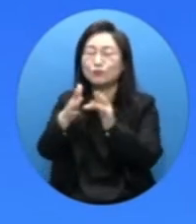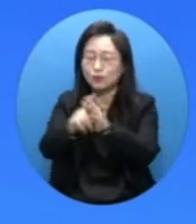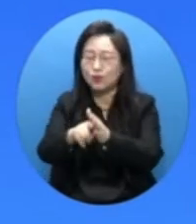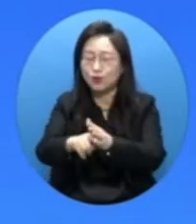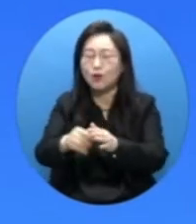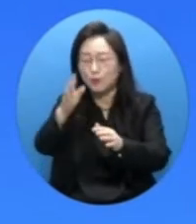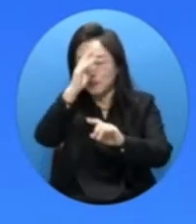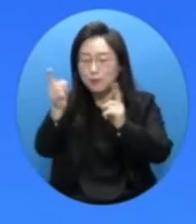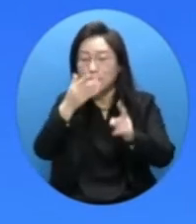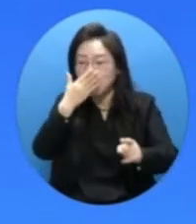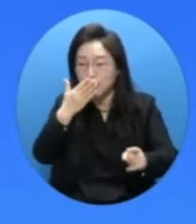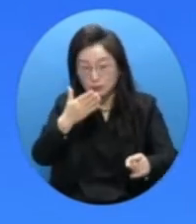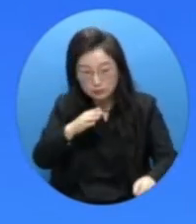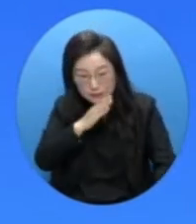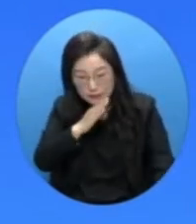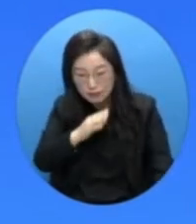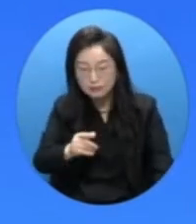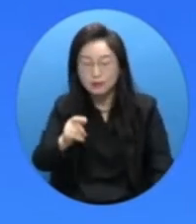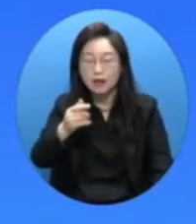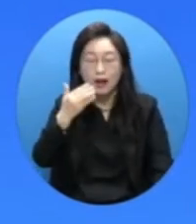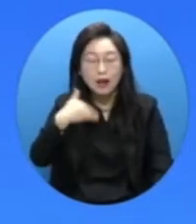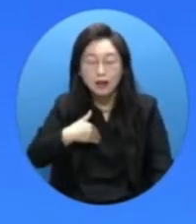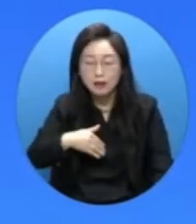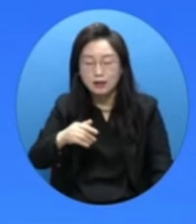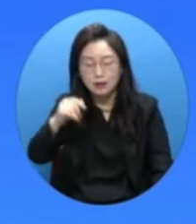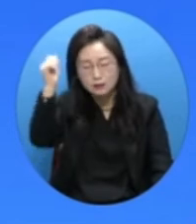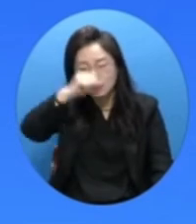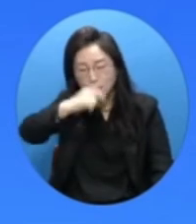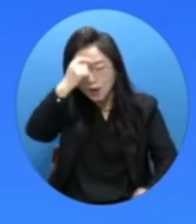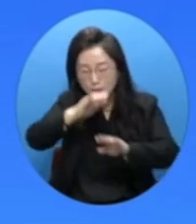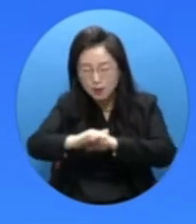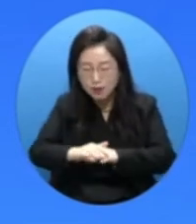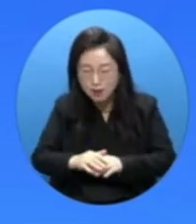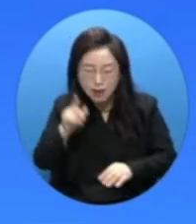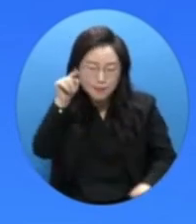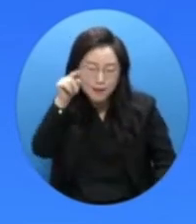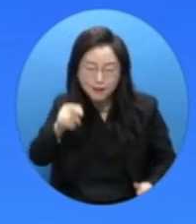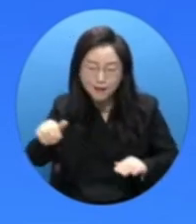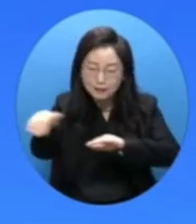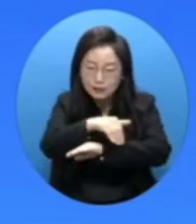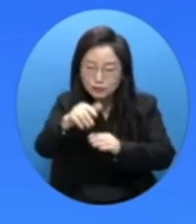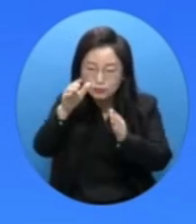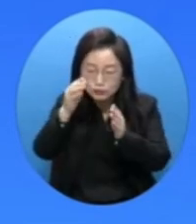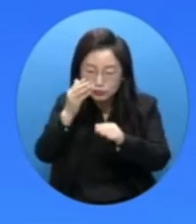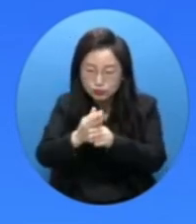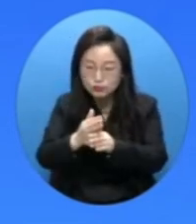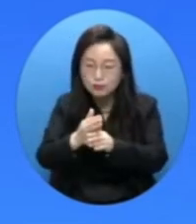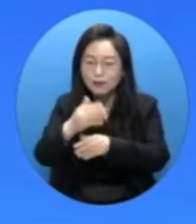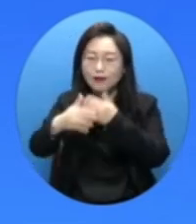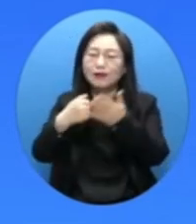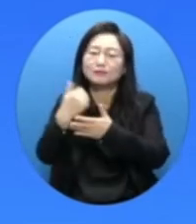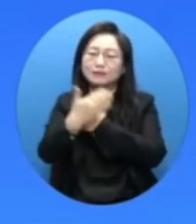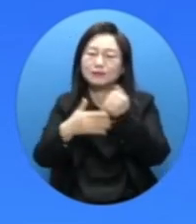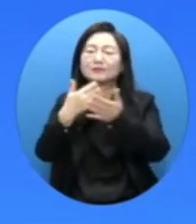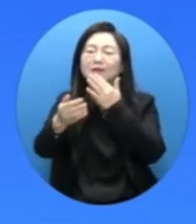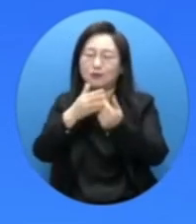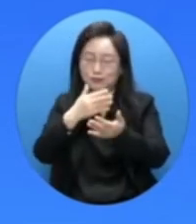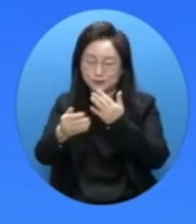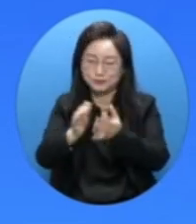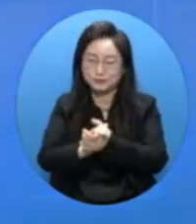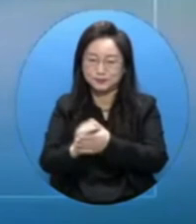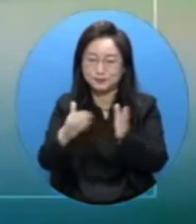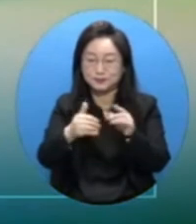나갑니다 매일 새벽 기도로 나가는데 하나님의 은혜가 임해가 갖고 눈물 콧물 쏟으며 그가 하나님 은혜를 체험합니다 이렇게 고백했습니다